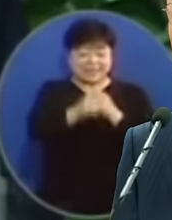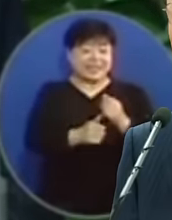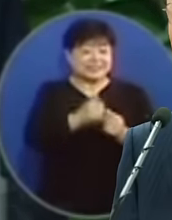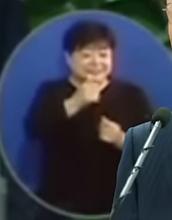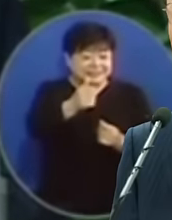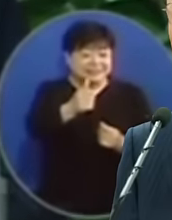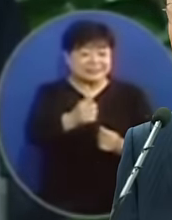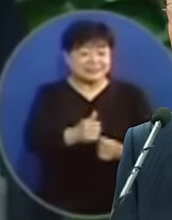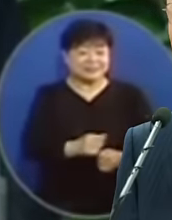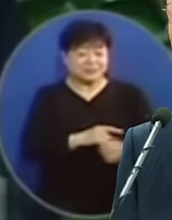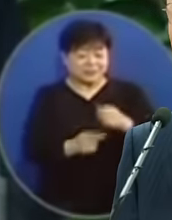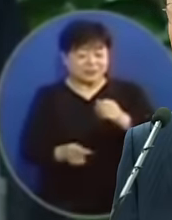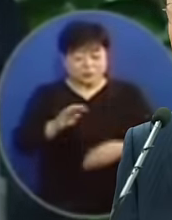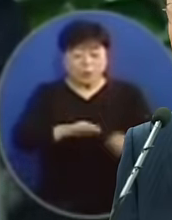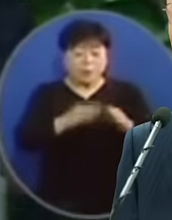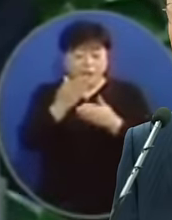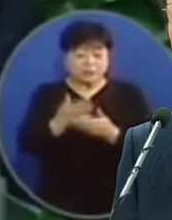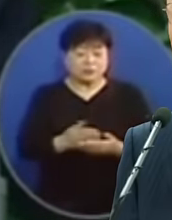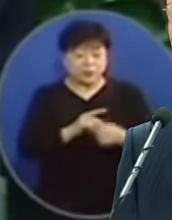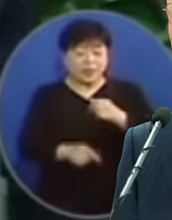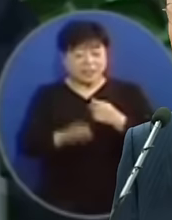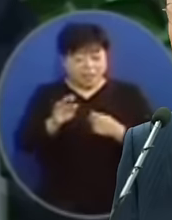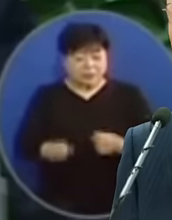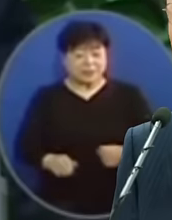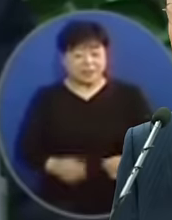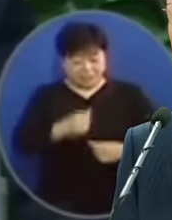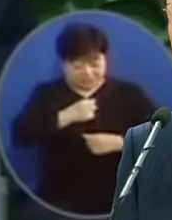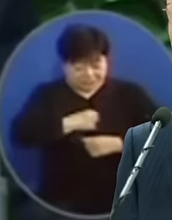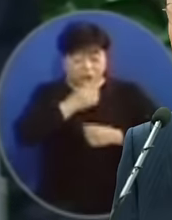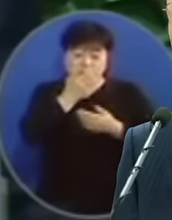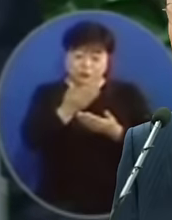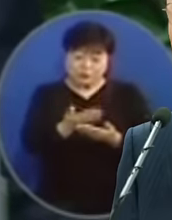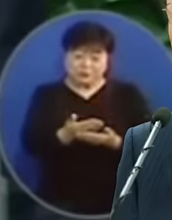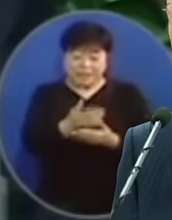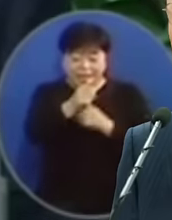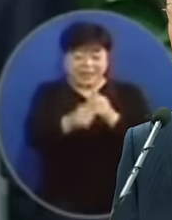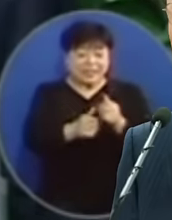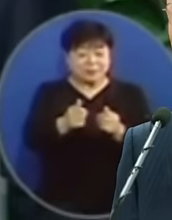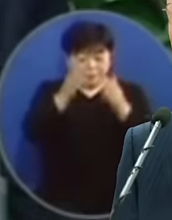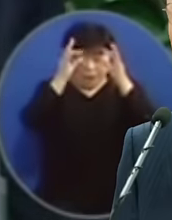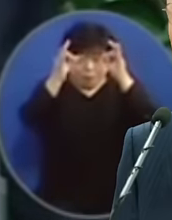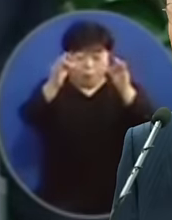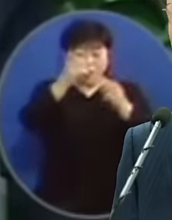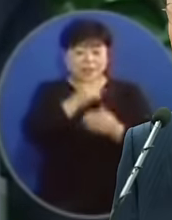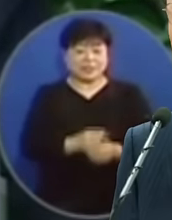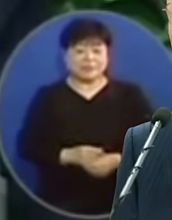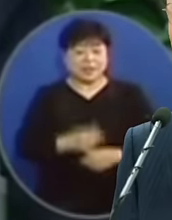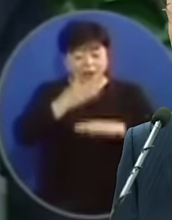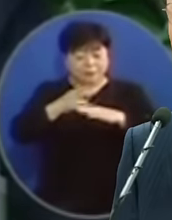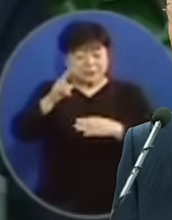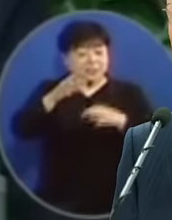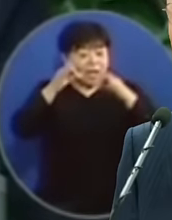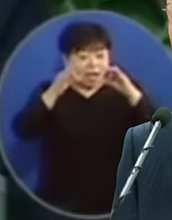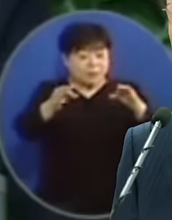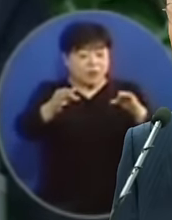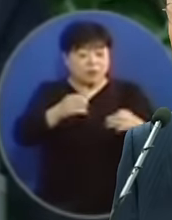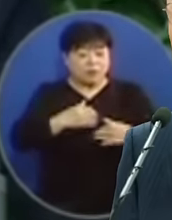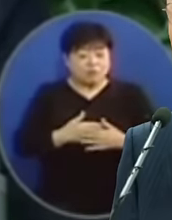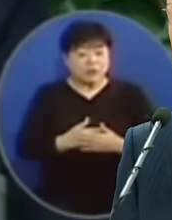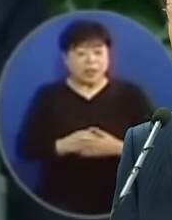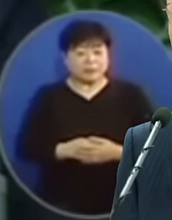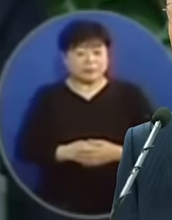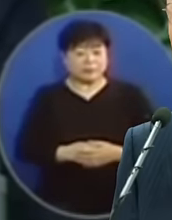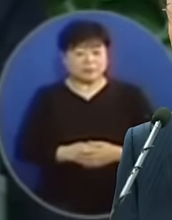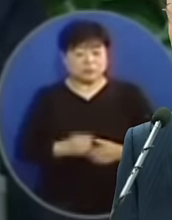하나님이니 그가 기스로 나를 덮으시고 날개 아래 나를 지켜주신다. 하나님을 바라보고 하나님을 감사하고 찬미하면 불안과